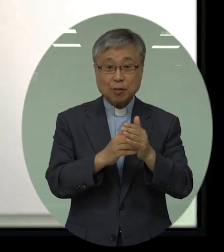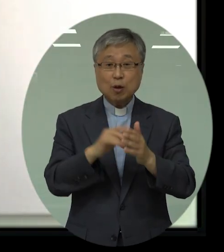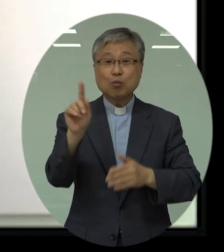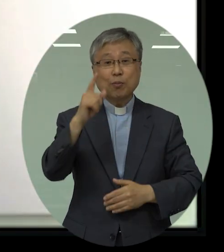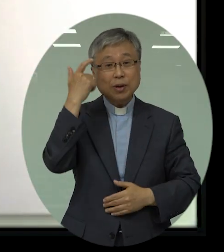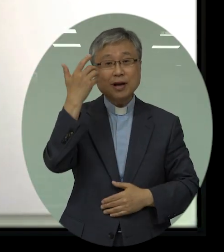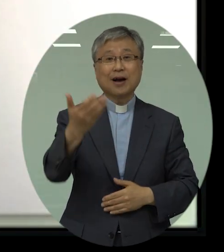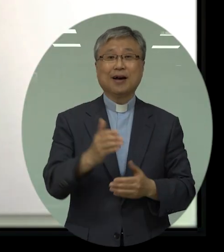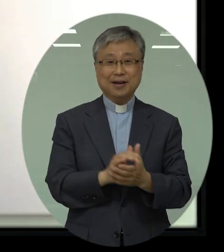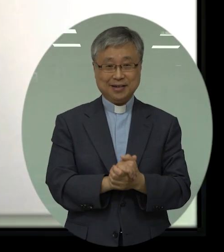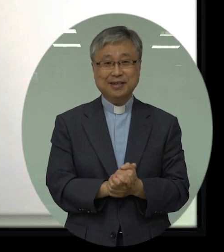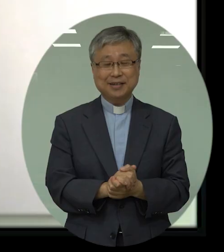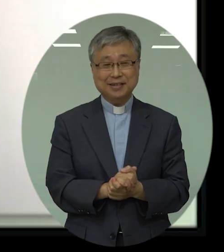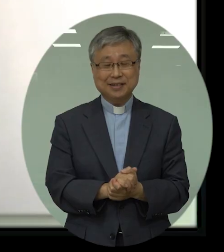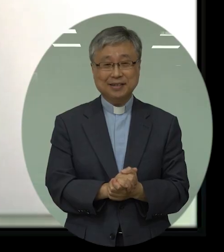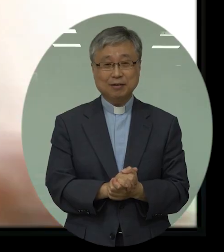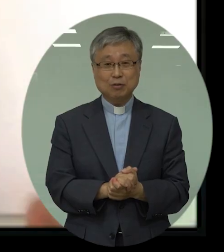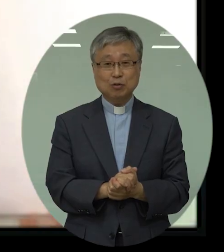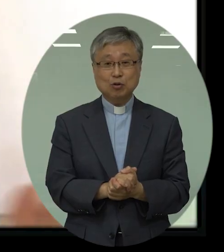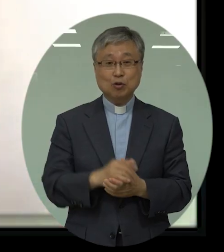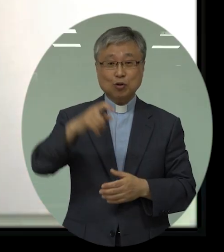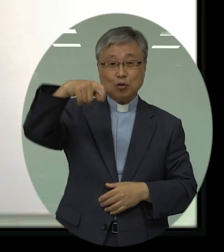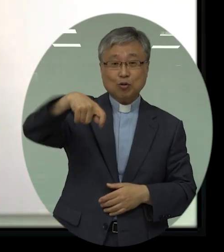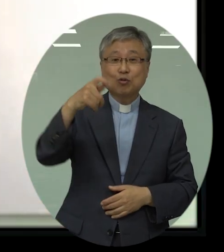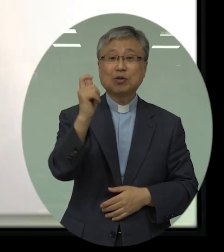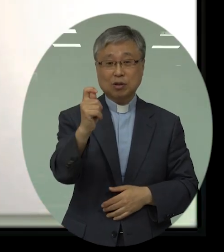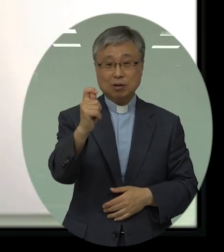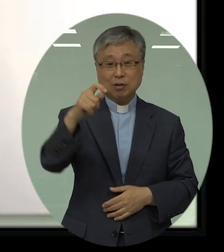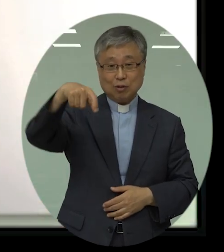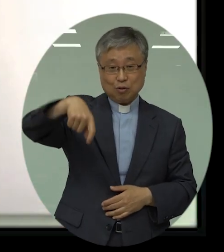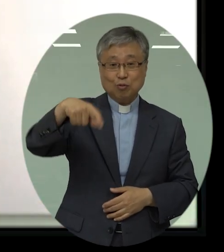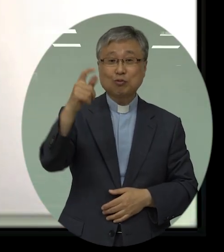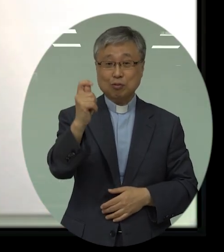뭐예요? 이게 바로 큐티지 뭐예요?